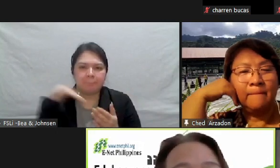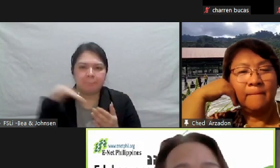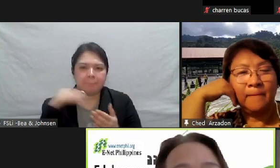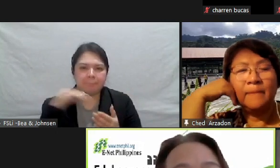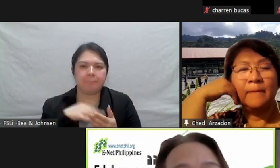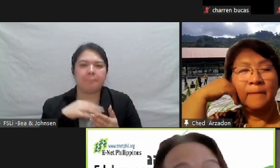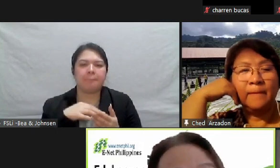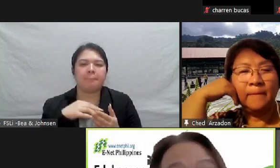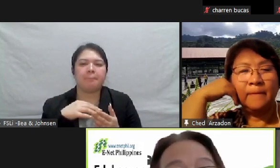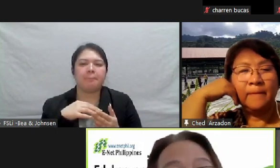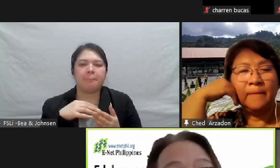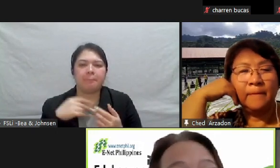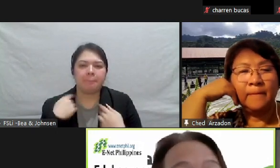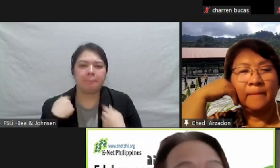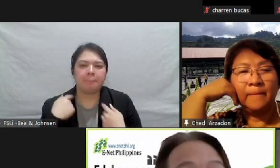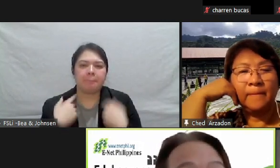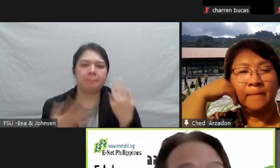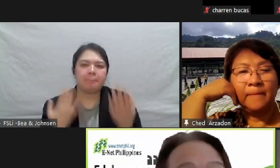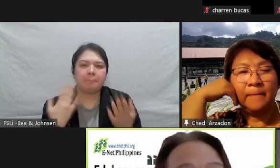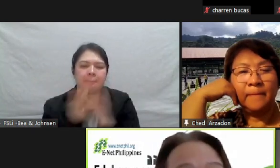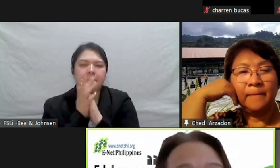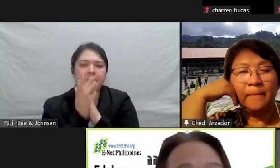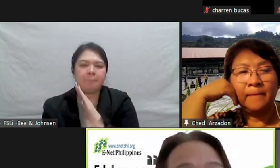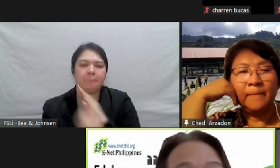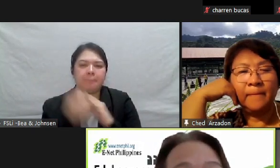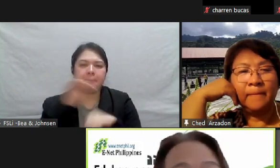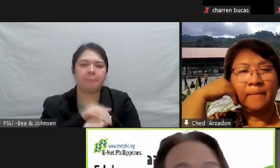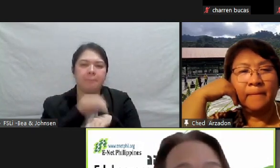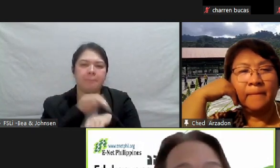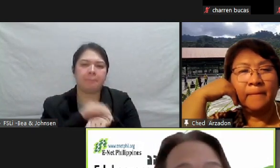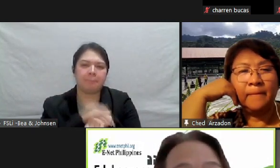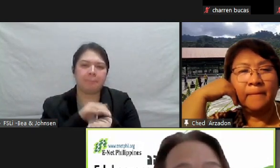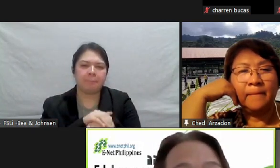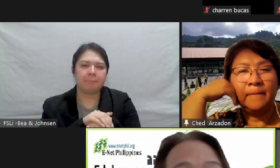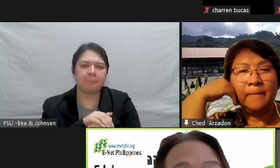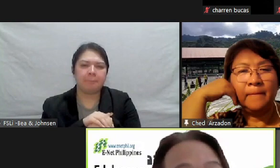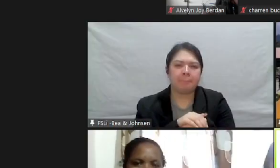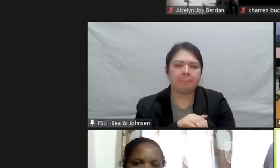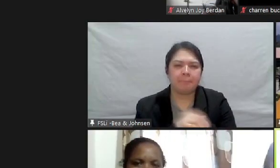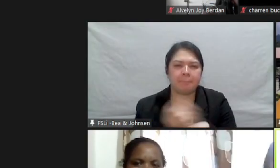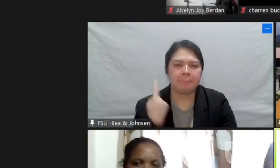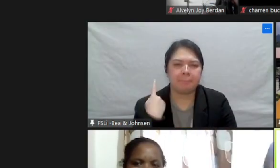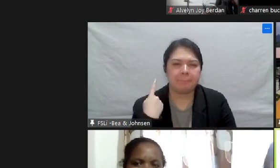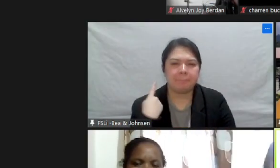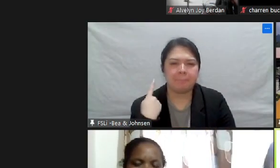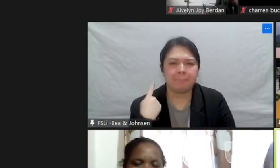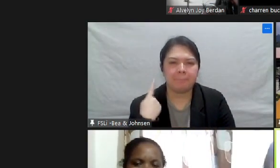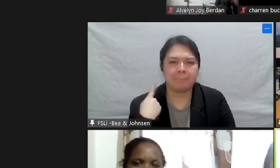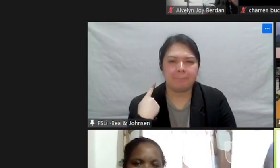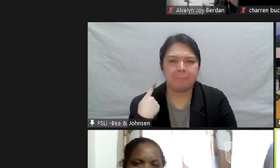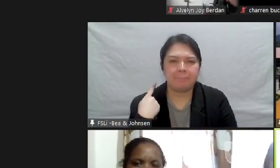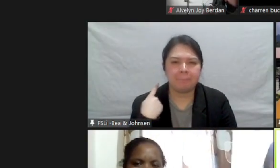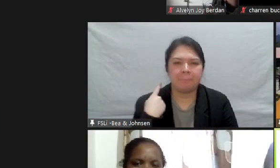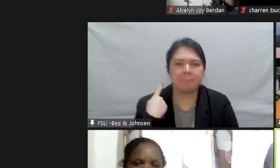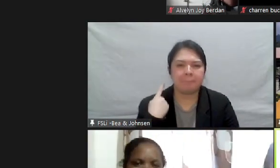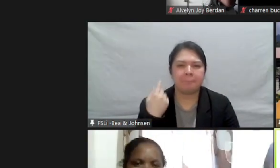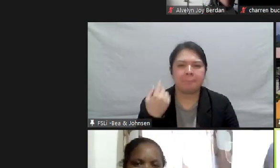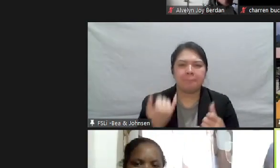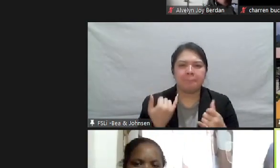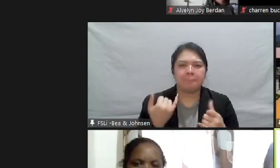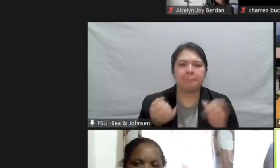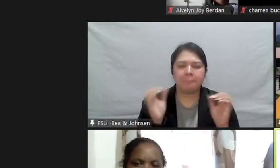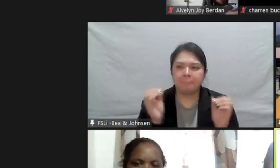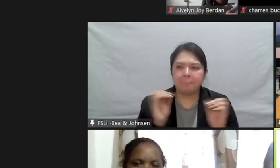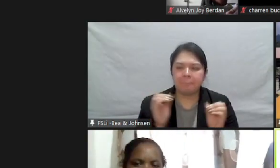lungsod. Maaaring magagaling silang mag-Ingles, no? Yan ang sinasabi nila Senator Gatchalian, eh. Wala na daw yatang halos kabataan na